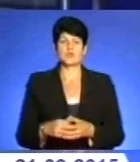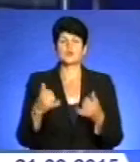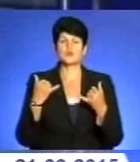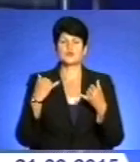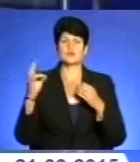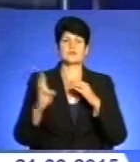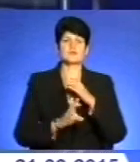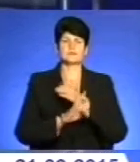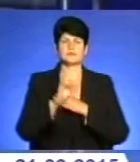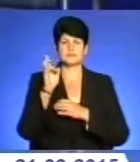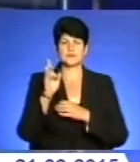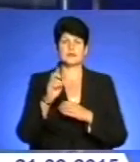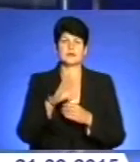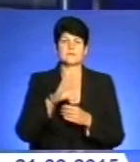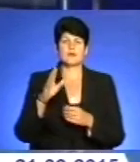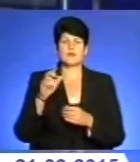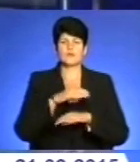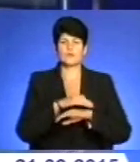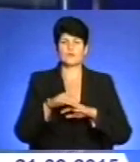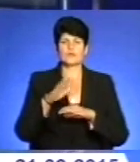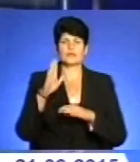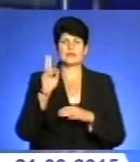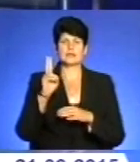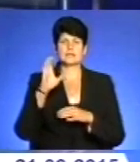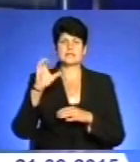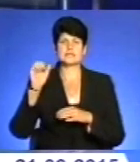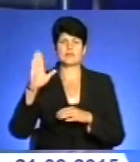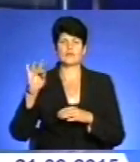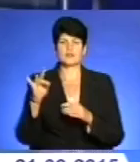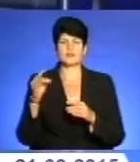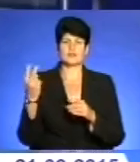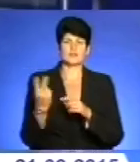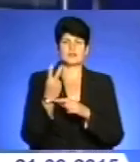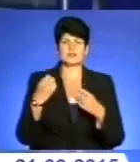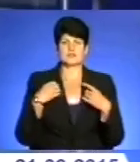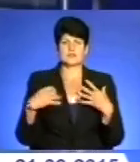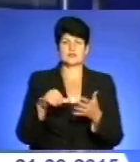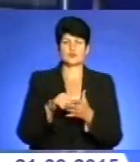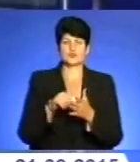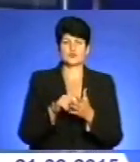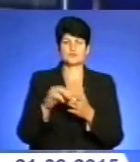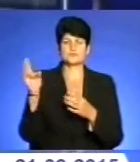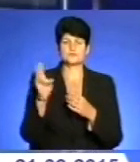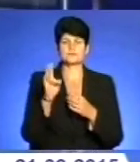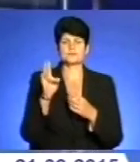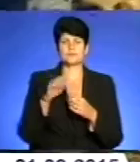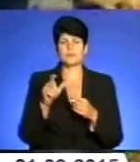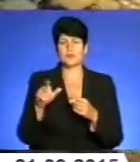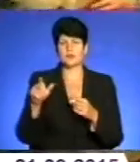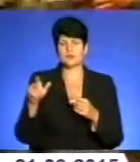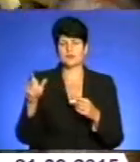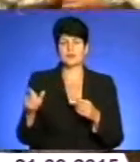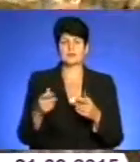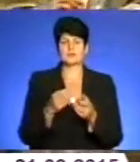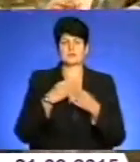серпня у храмі Різдва Пресвятої Богородиці, що по вулиці Клима Савури, подвійне свято. За участю парафіян та з благословення владики Нестора під